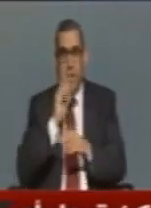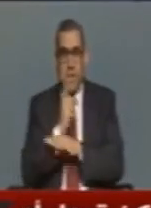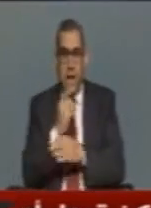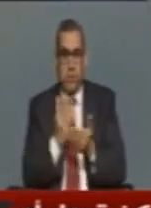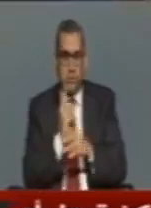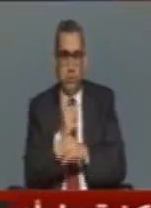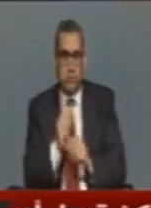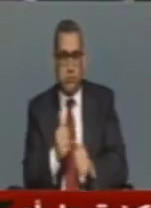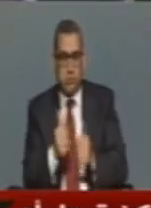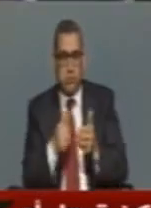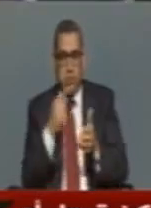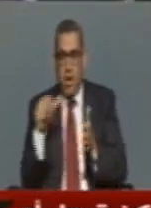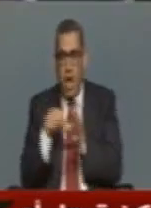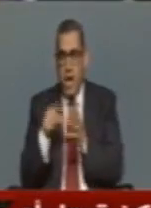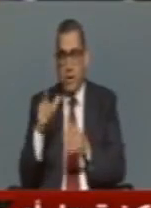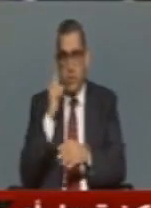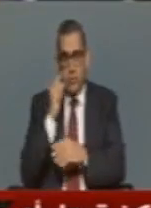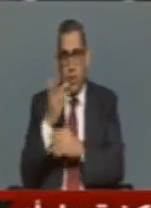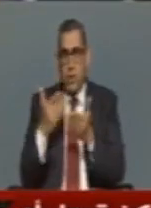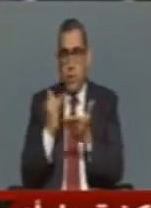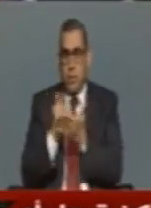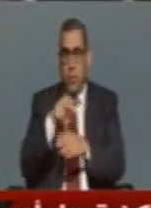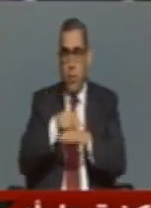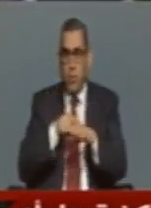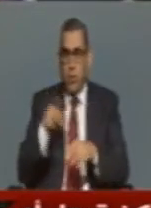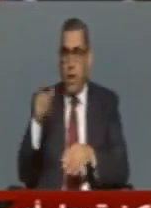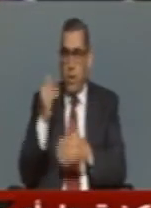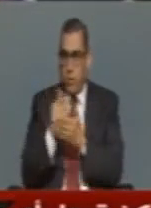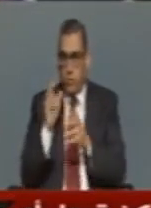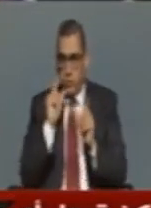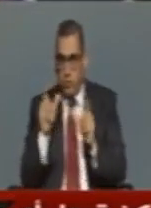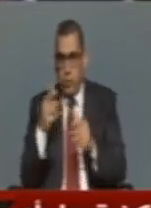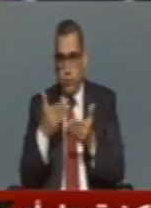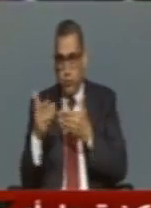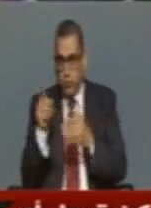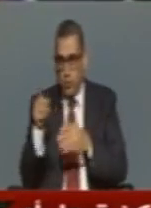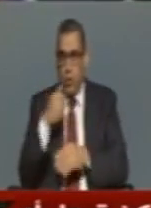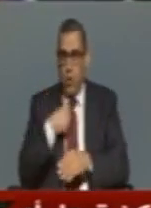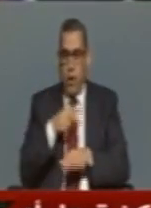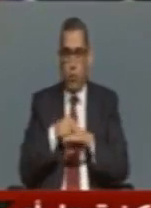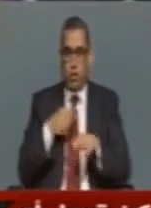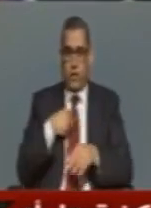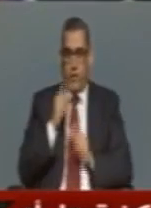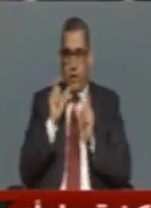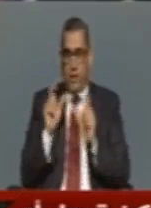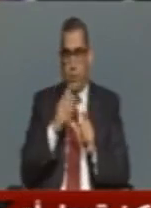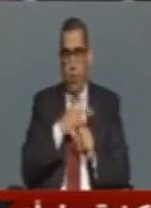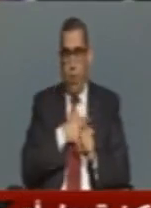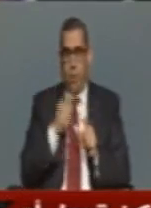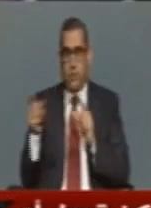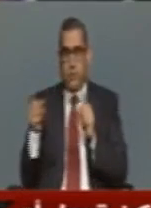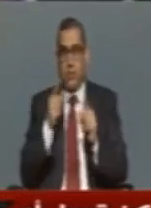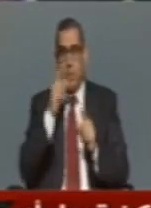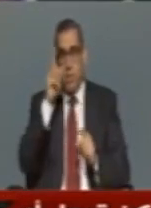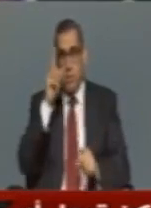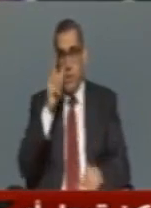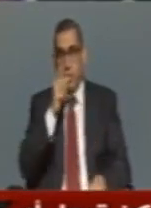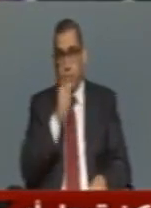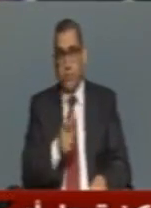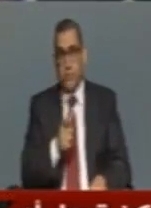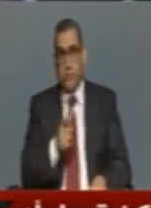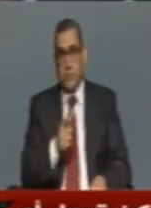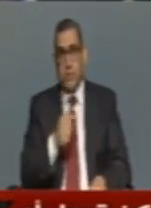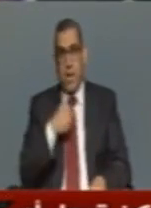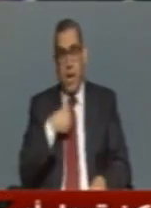بخلال إدارته تحت إشرافنا في للفكرة اللي احنا محتاجينها يعملها. على كل حال أنا معرفش